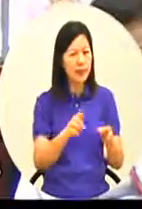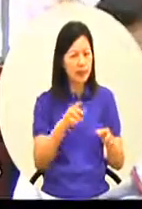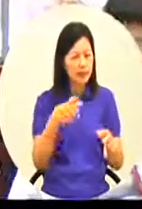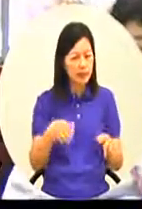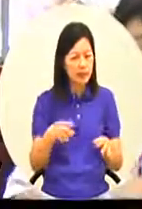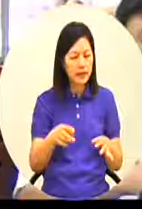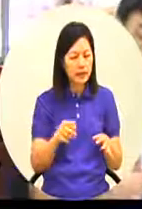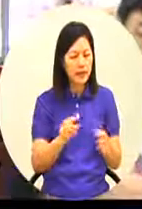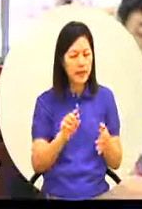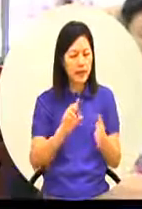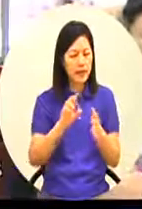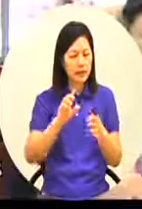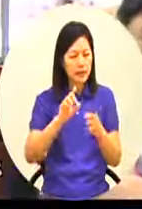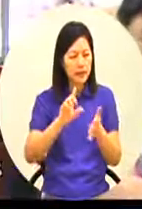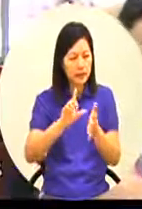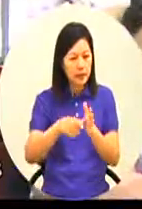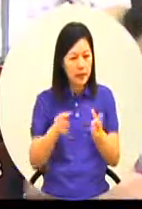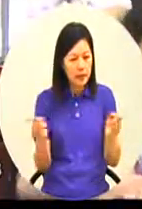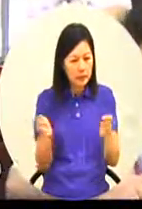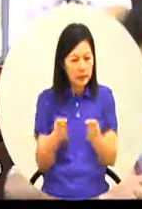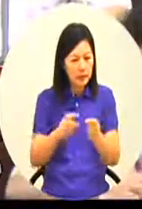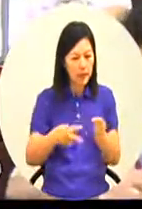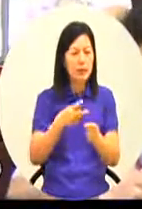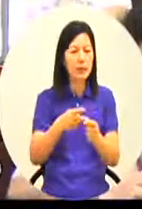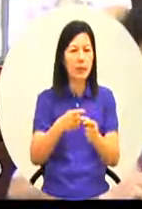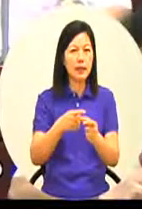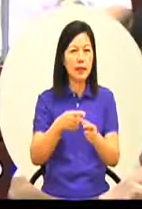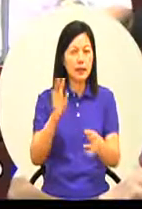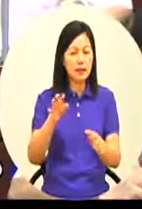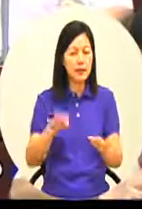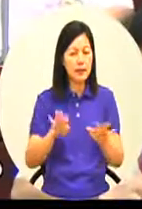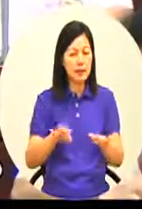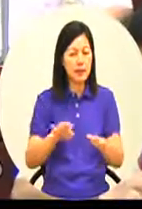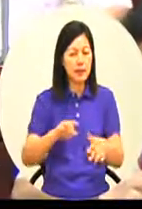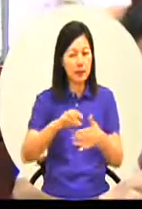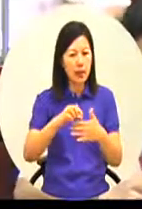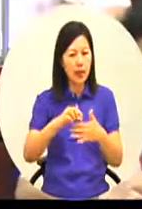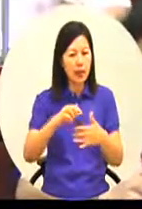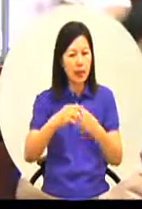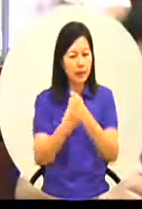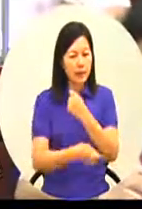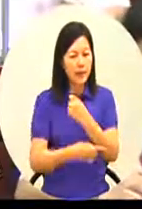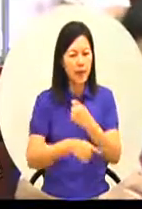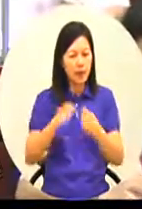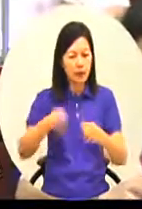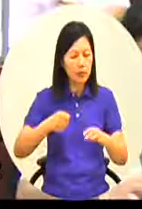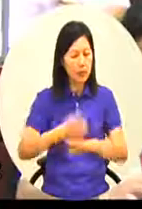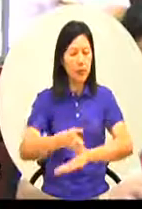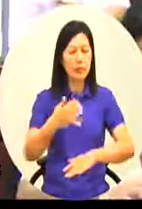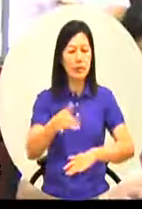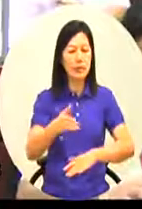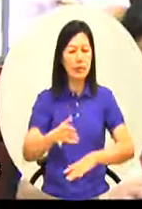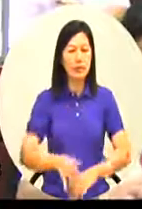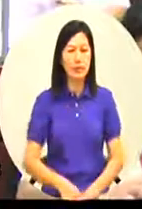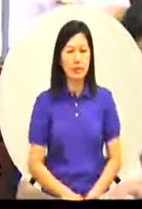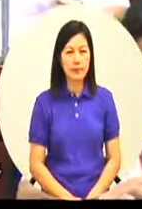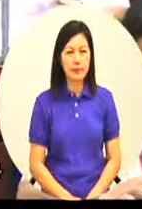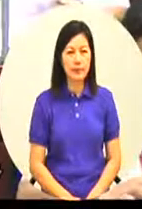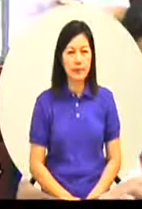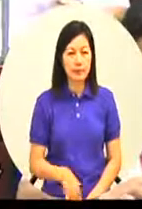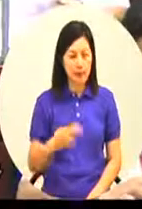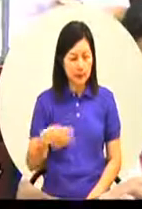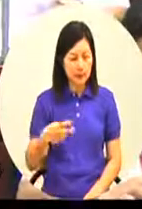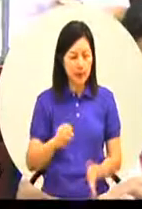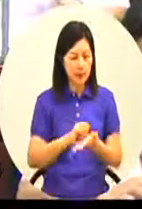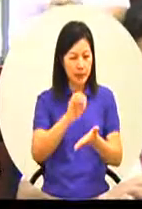缩成2年了哈，缩成2年。不过现在还没有立法通过哈，还没有立法通过。那另外再跟陈演报